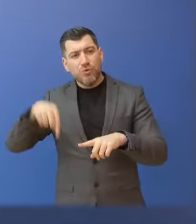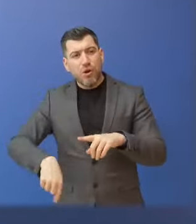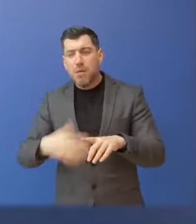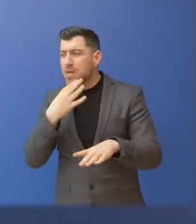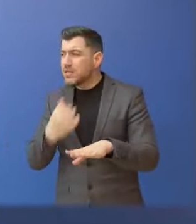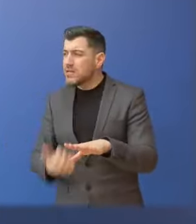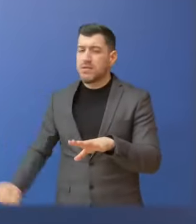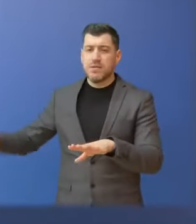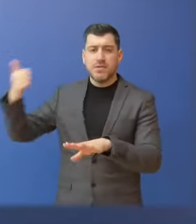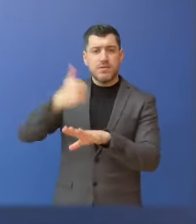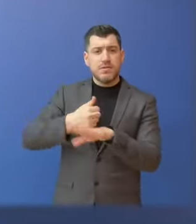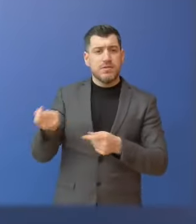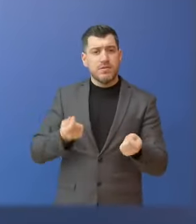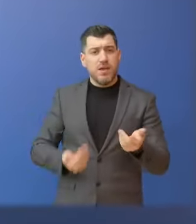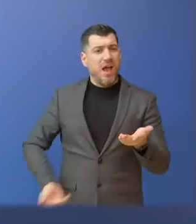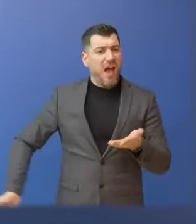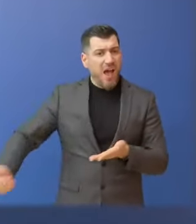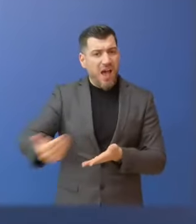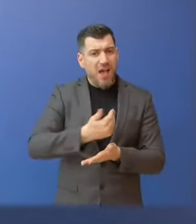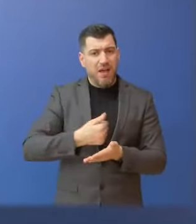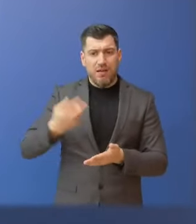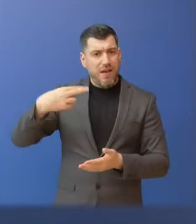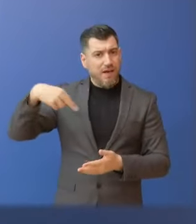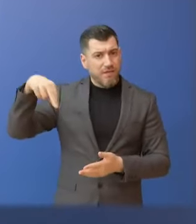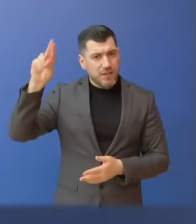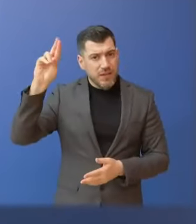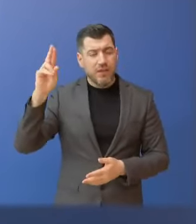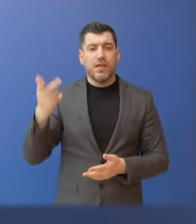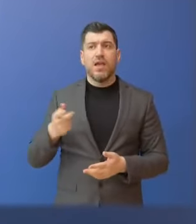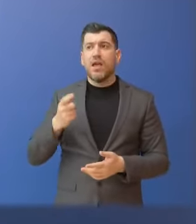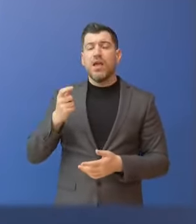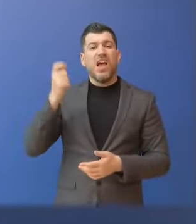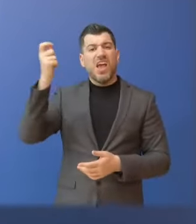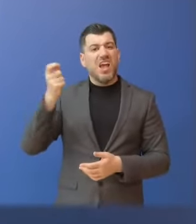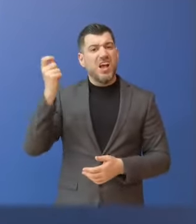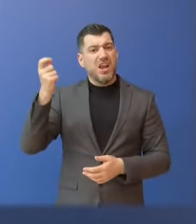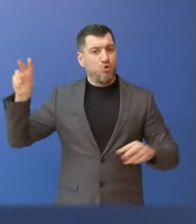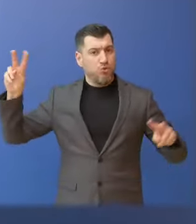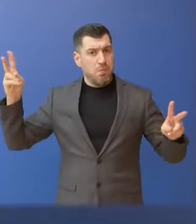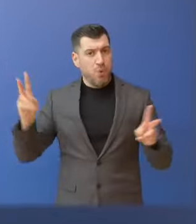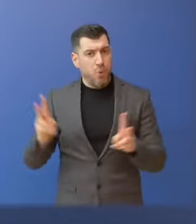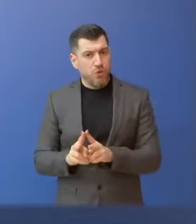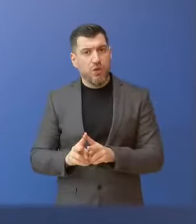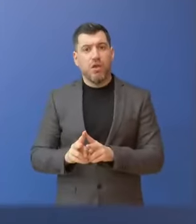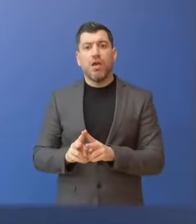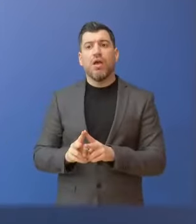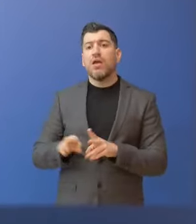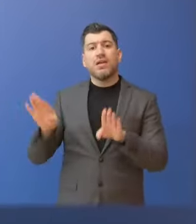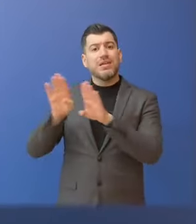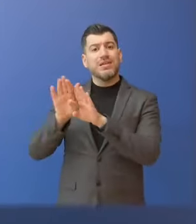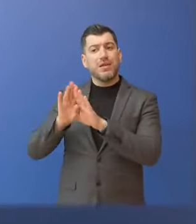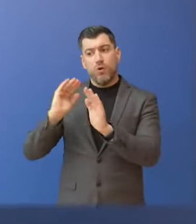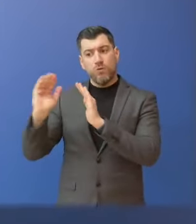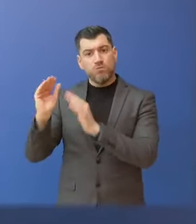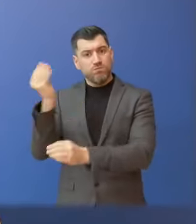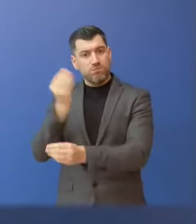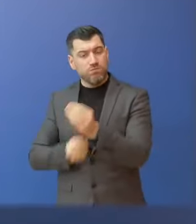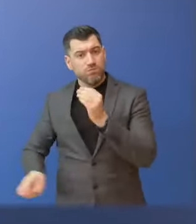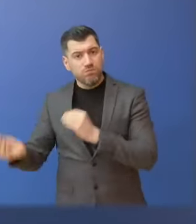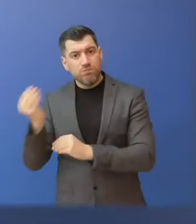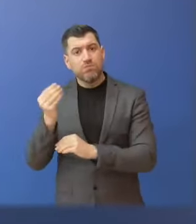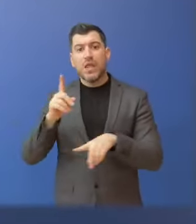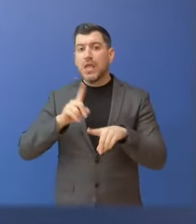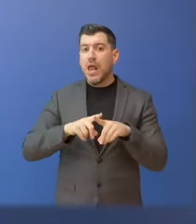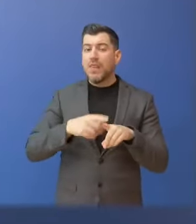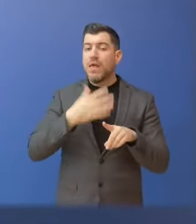κρίσεις έχει αυξήσει το αεπ της έχει μειώσει το χρέος της έχει σταθεί στα πόδια της οχυρώνεται αμυντικά προστατεύει τα σύνορά της δίνει το παράδειγμα και